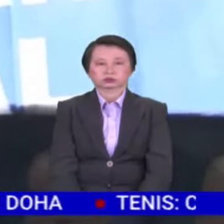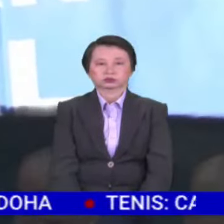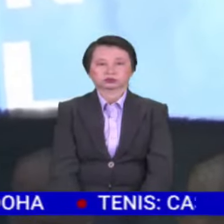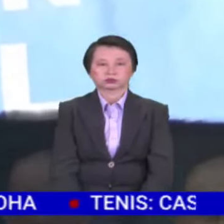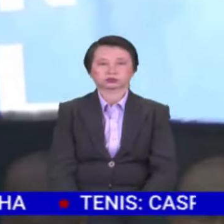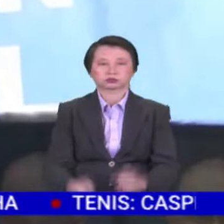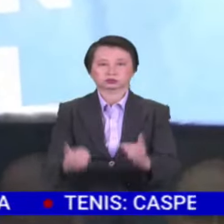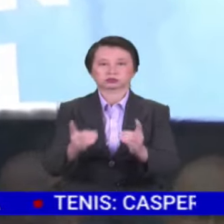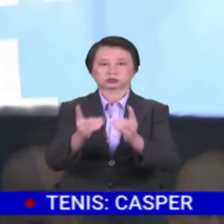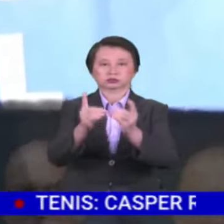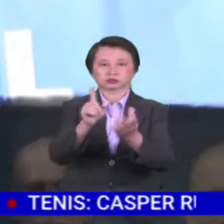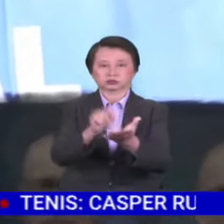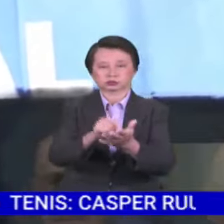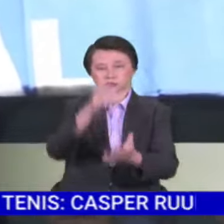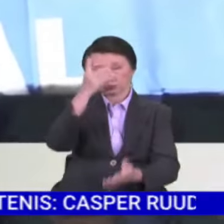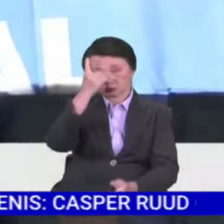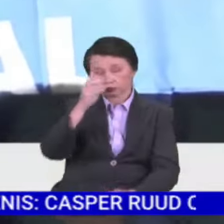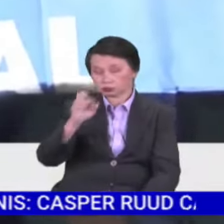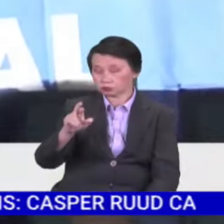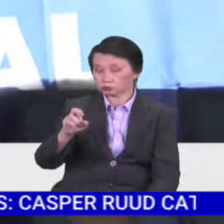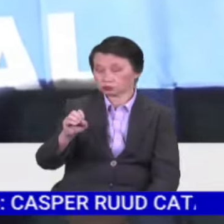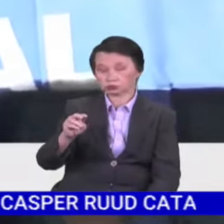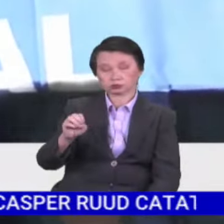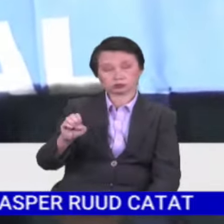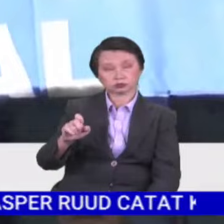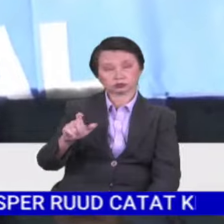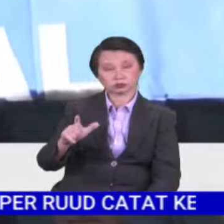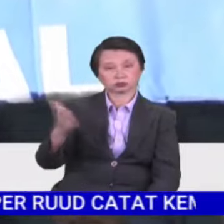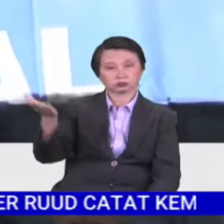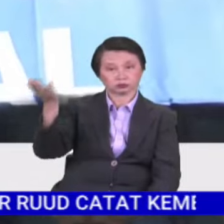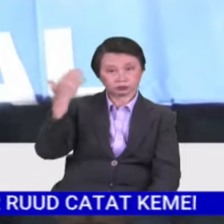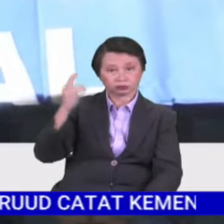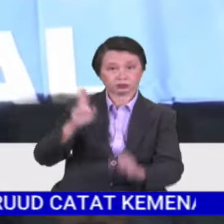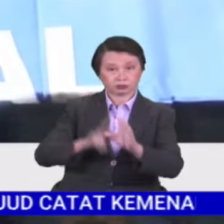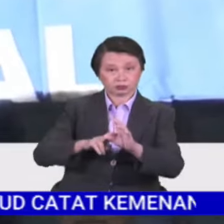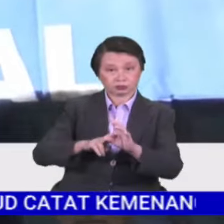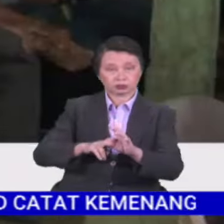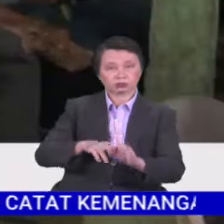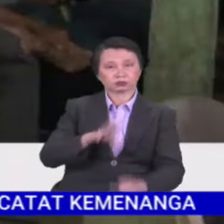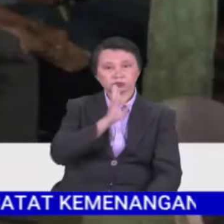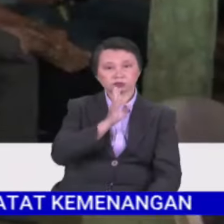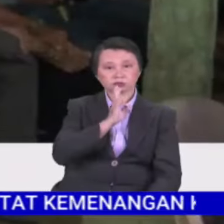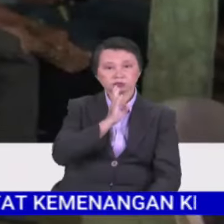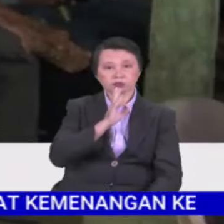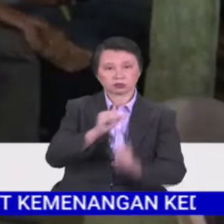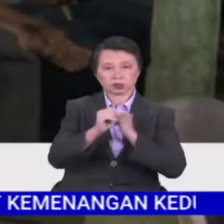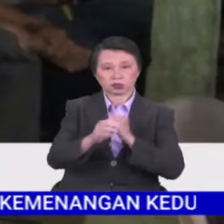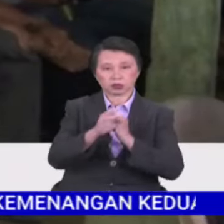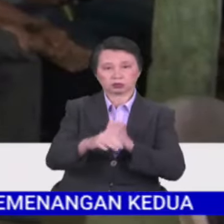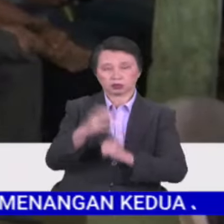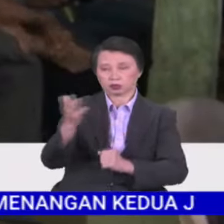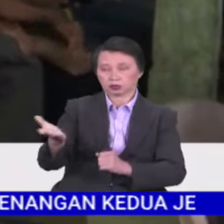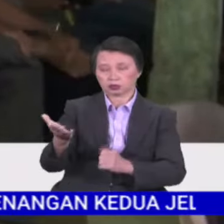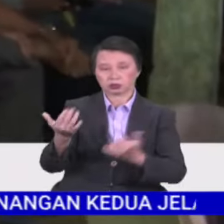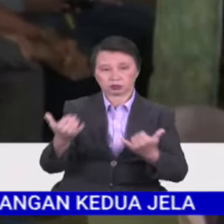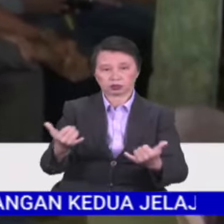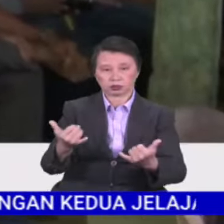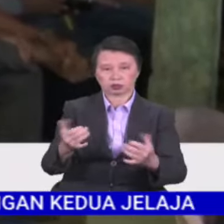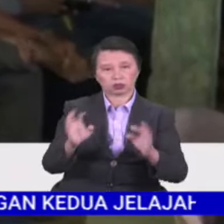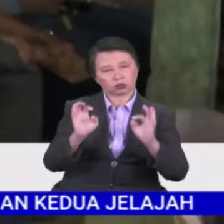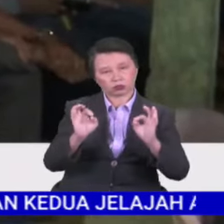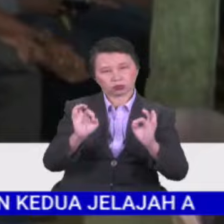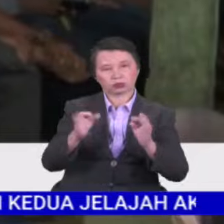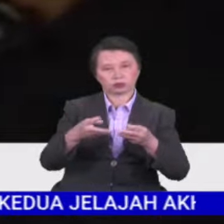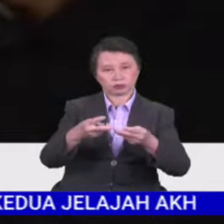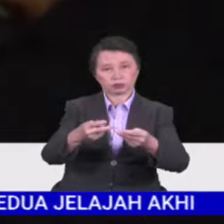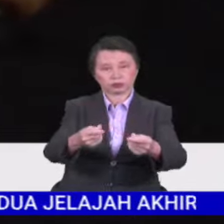Ketika ditemui media, Datuk Ronald yang juga penyandang kerusi parlimen tersebut berkata, kempen beliau setakat ini berjalan